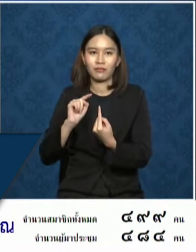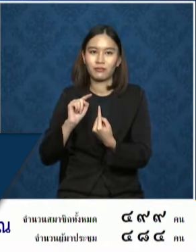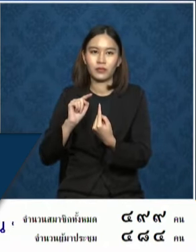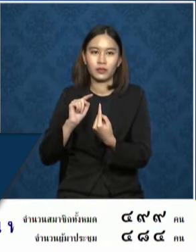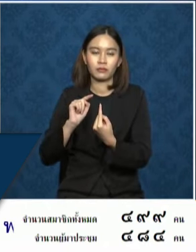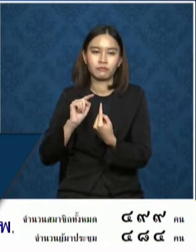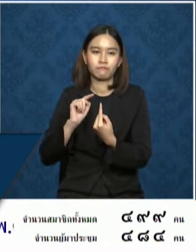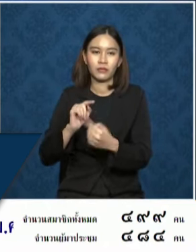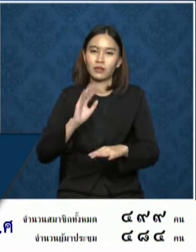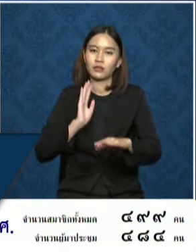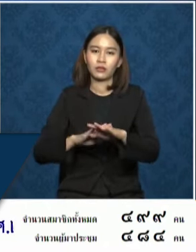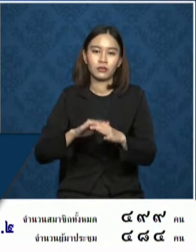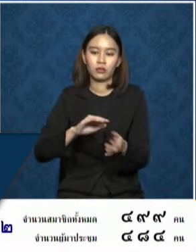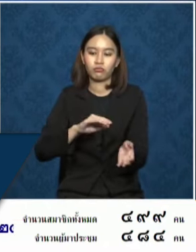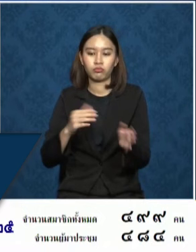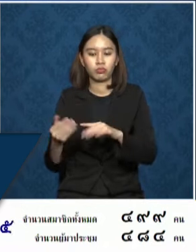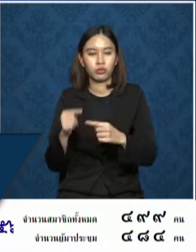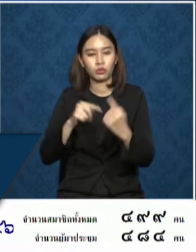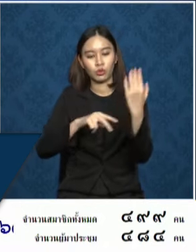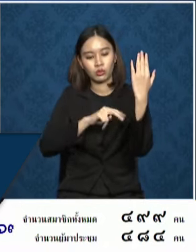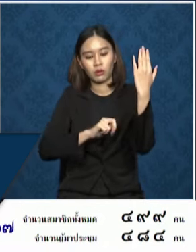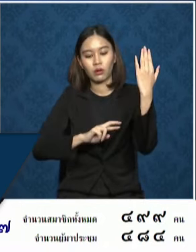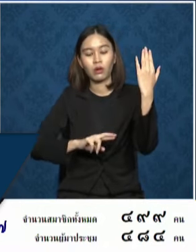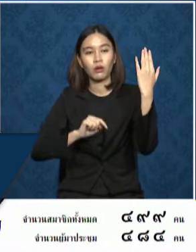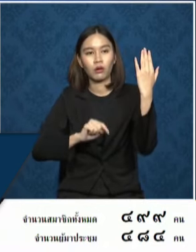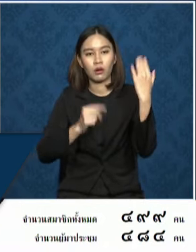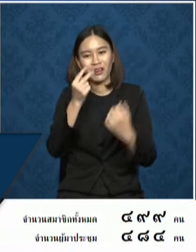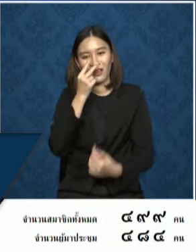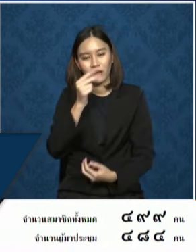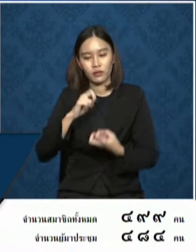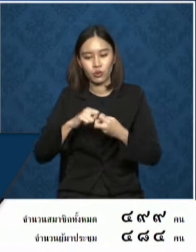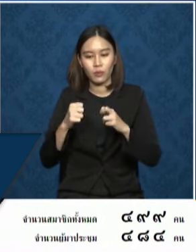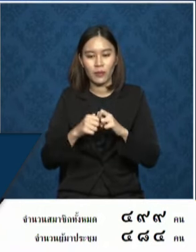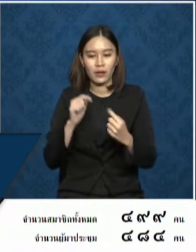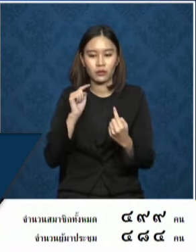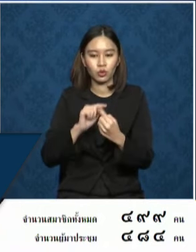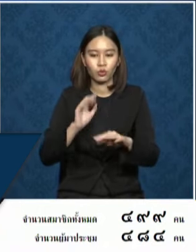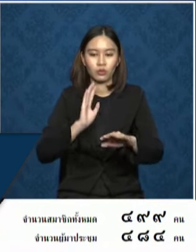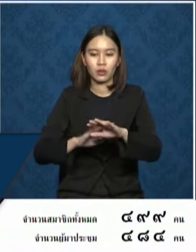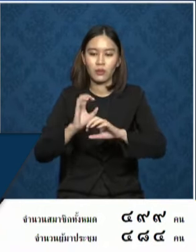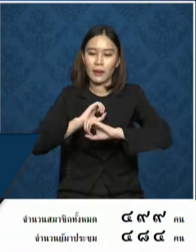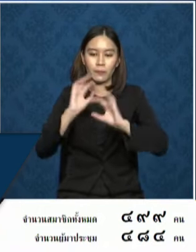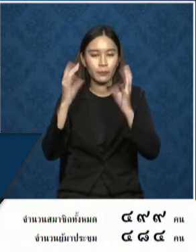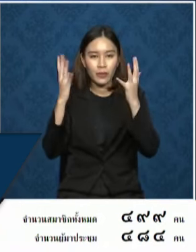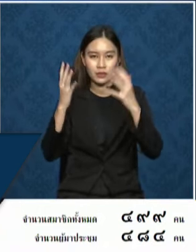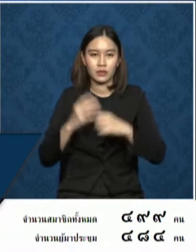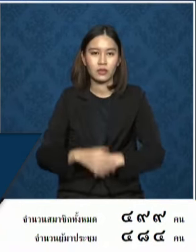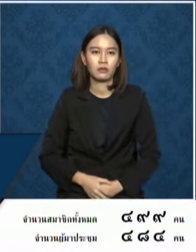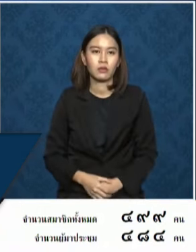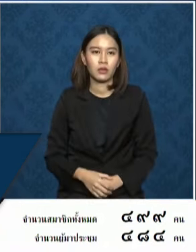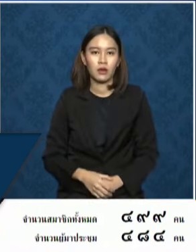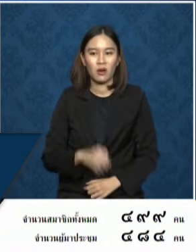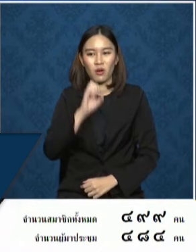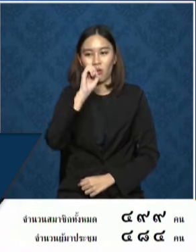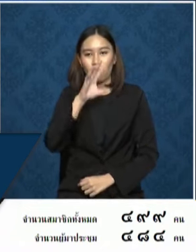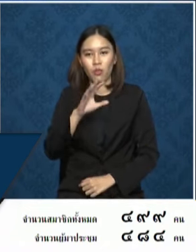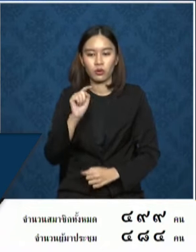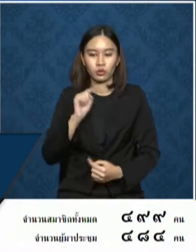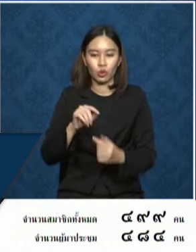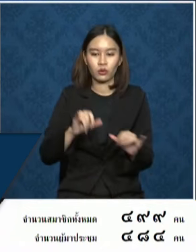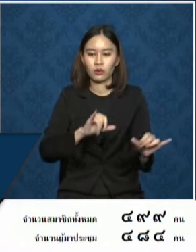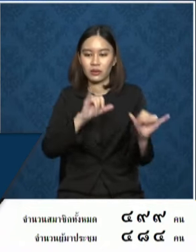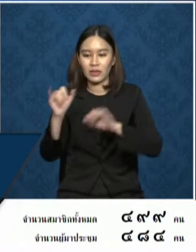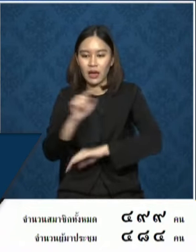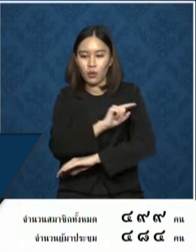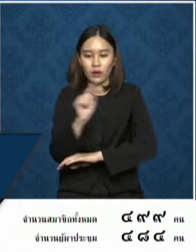ที่นราธิวาสเห็นได้ถึงปัญหาของการเดินภัยที่ไม่ชัดเจนครับไม่มีการบอกว่าต้องอพยพเมื่อ